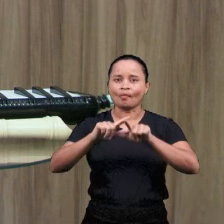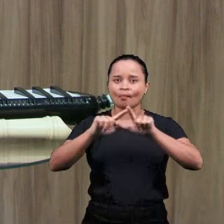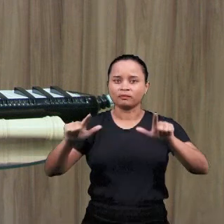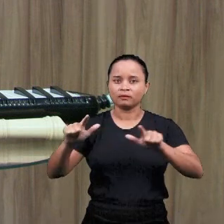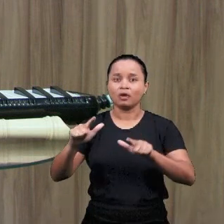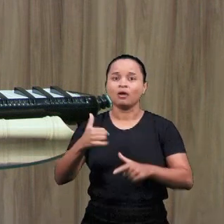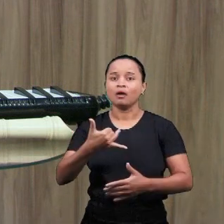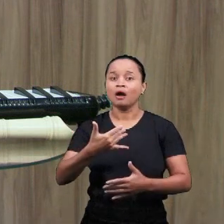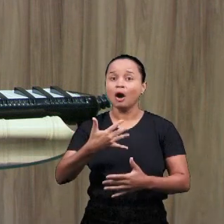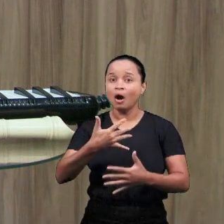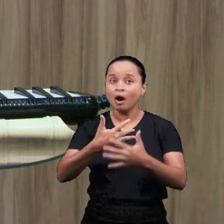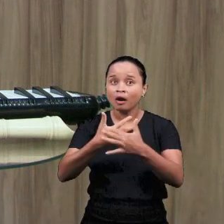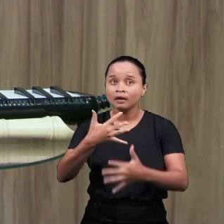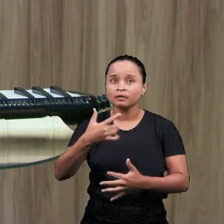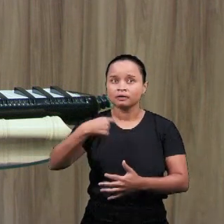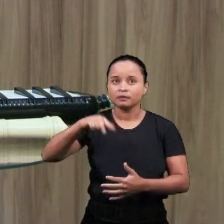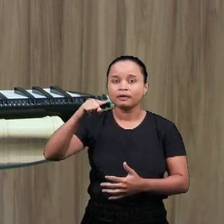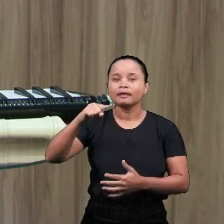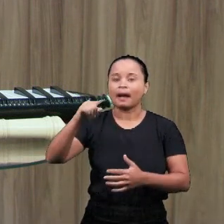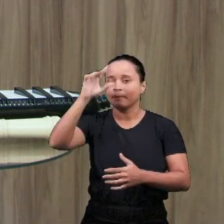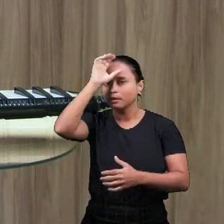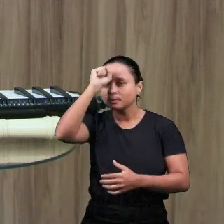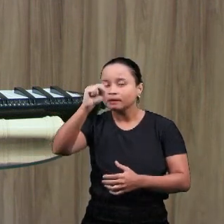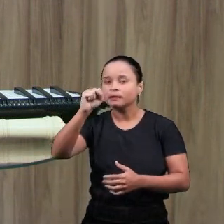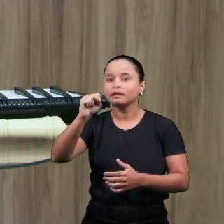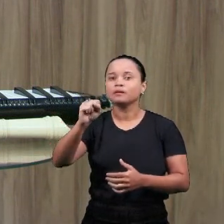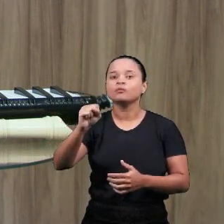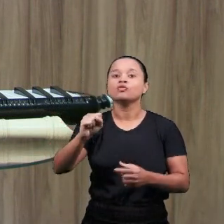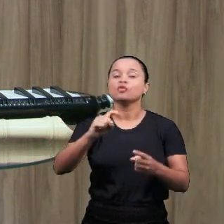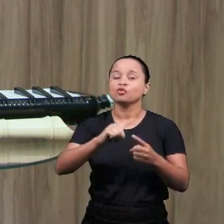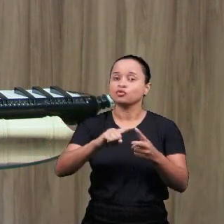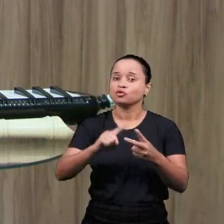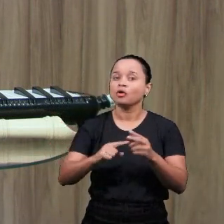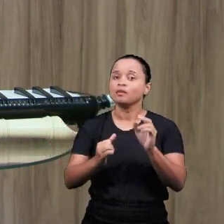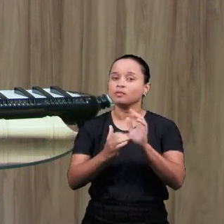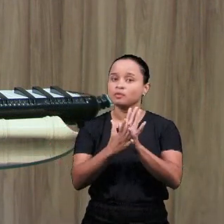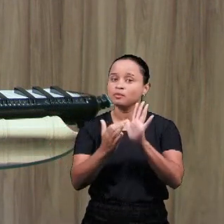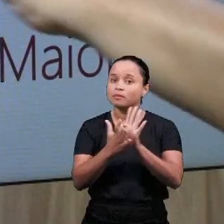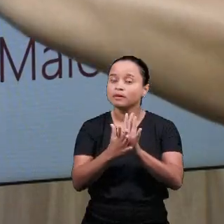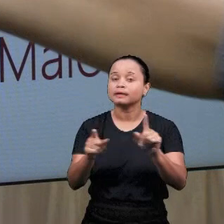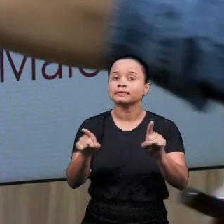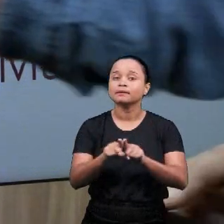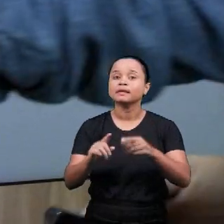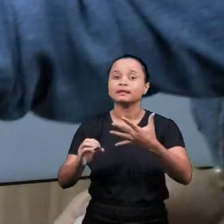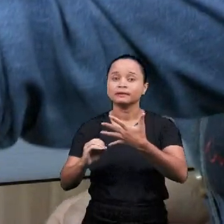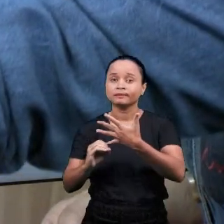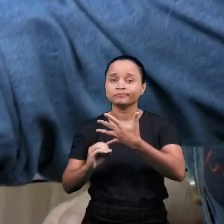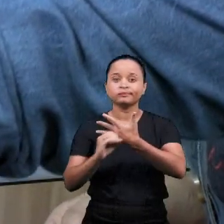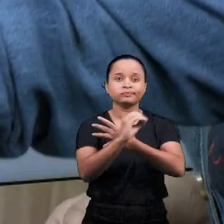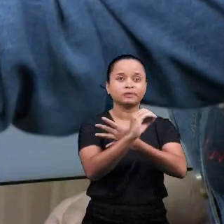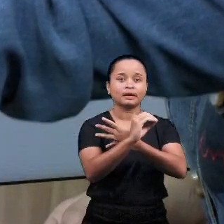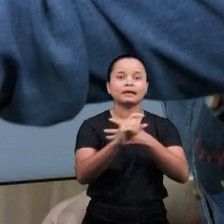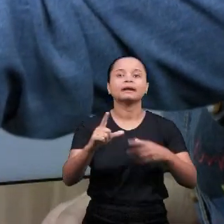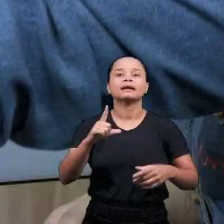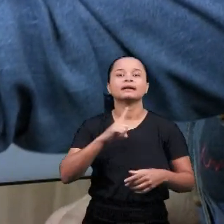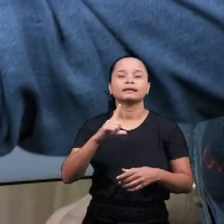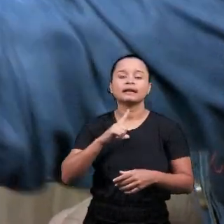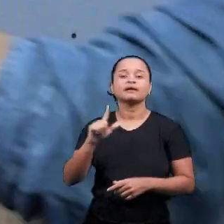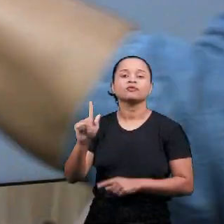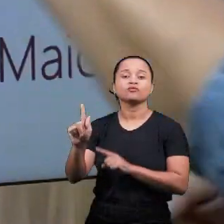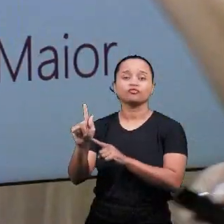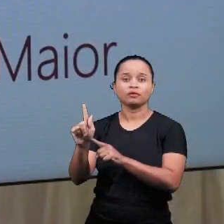Père ta beauté m'admire. Dans la gamme de sol majeur, il y a le fa dièse. Nous